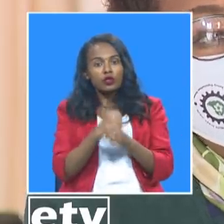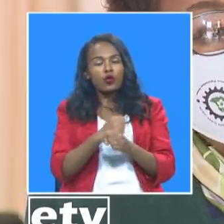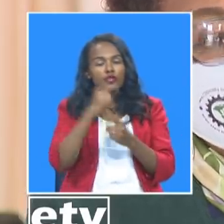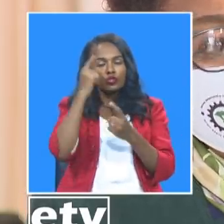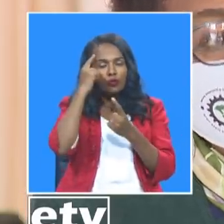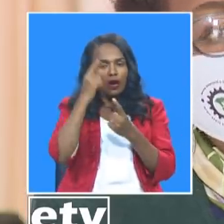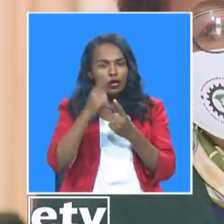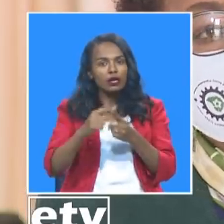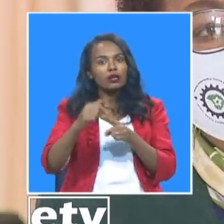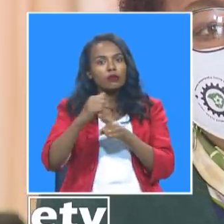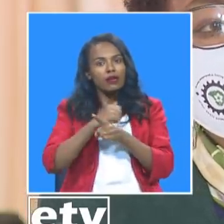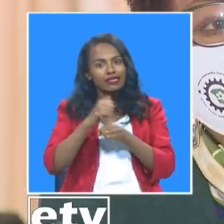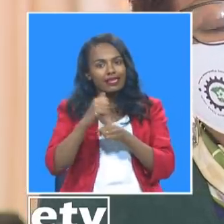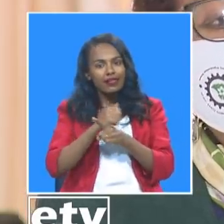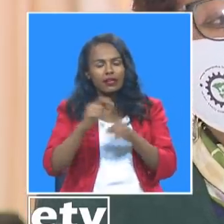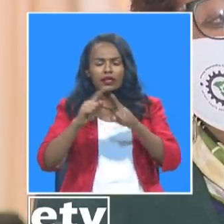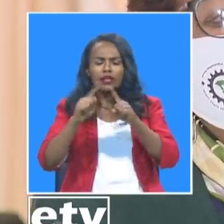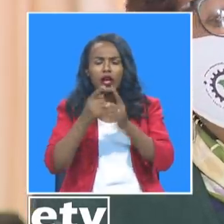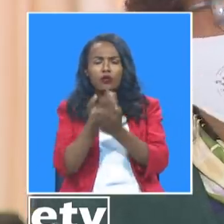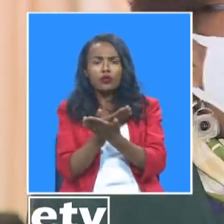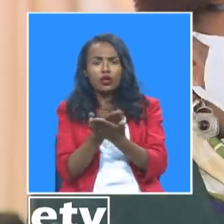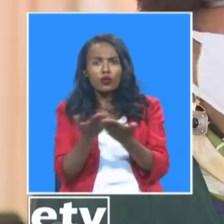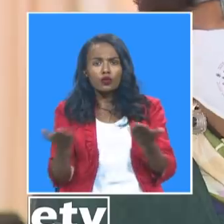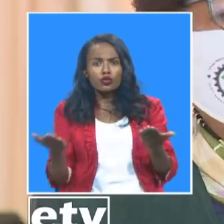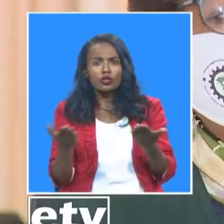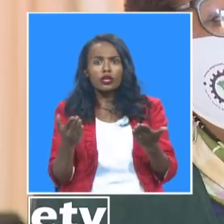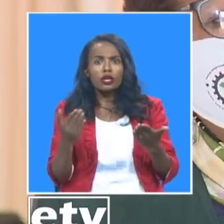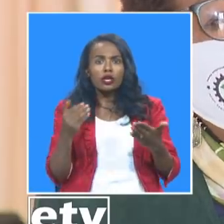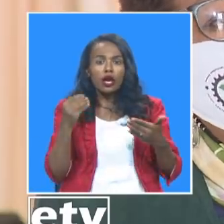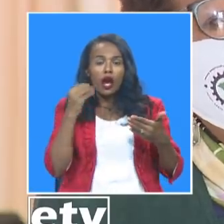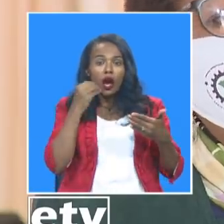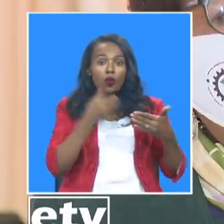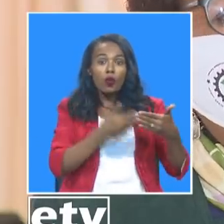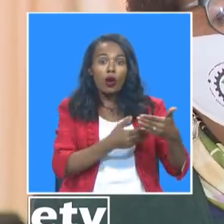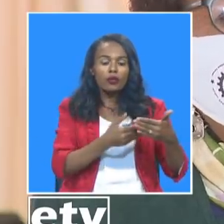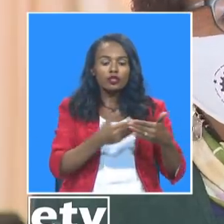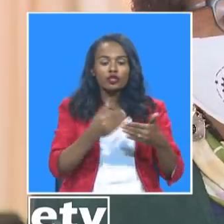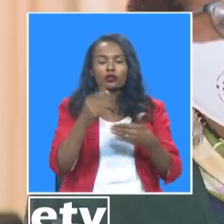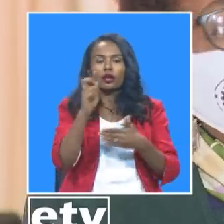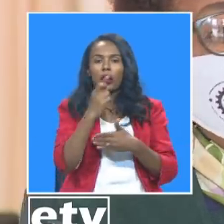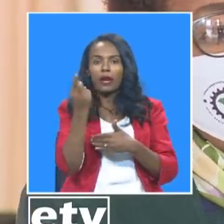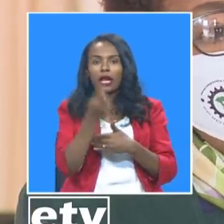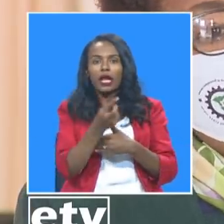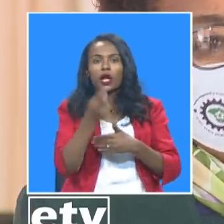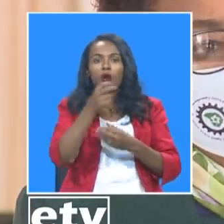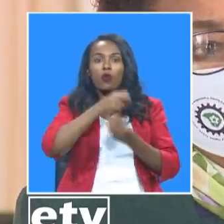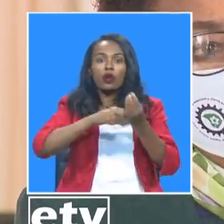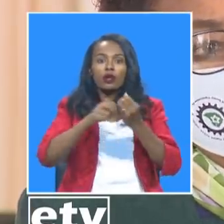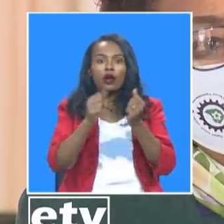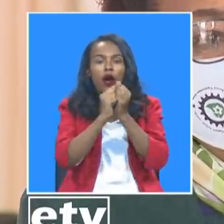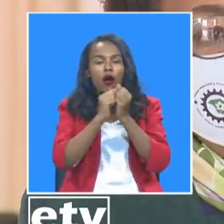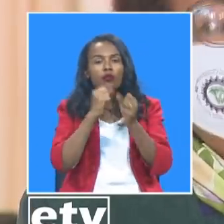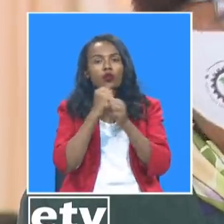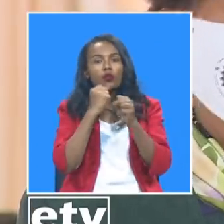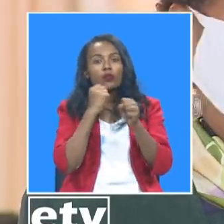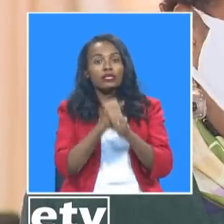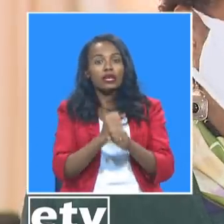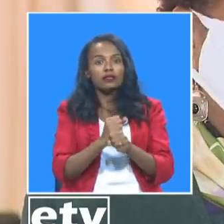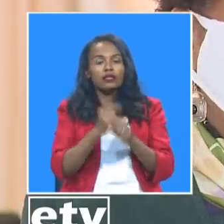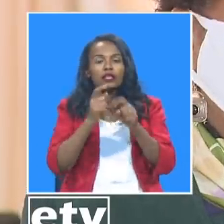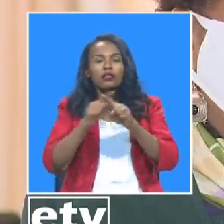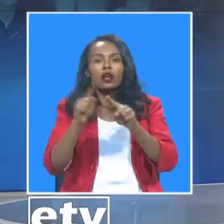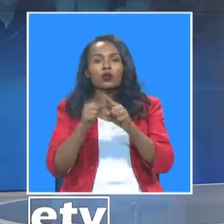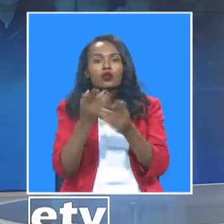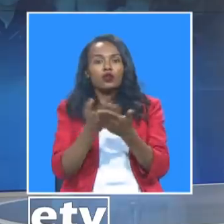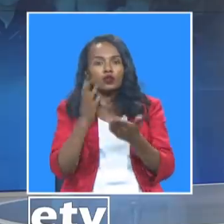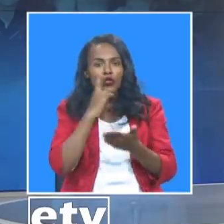ማቀድ፣ ማሰልጠን የመሳሰሉትን ነገሮችን ከአጎራባችም ቀበሌዎችና ወረዳዎች ጋራም አብሮ መስራትን የመሳሰሉ